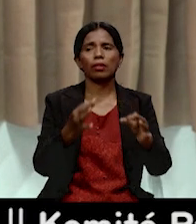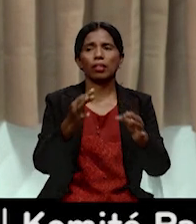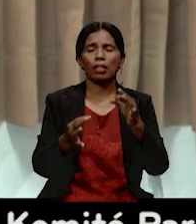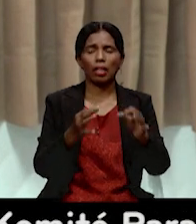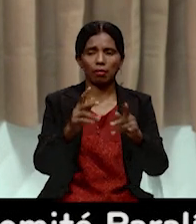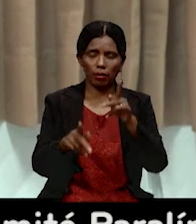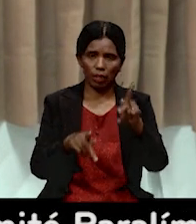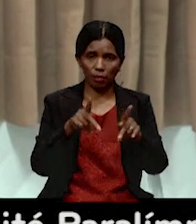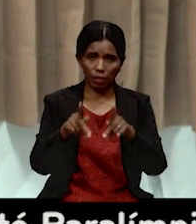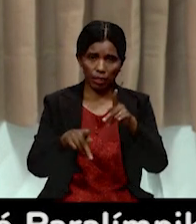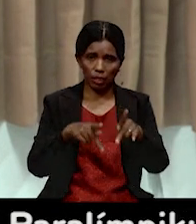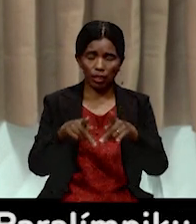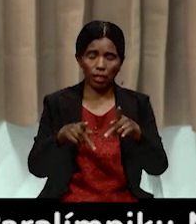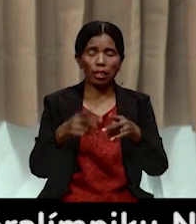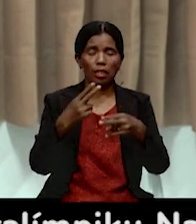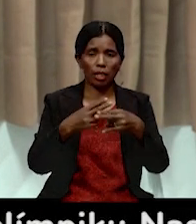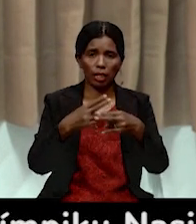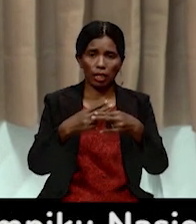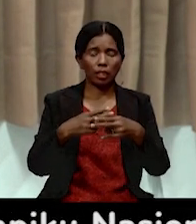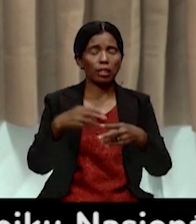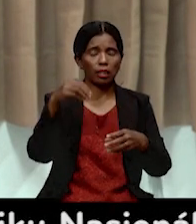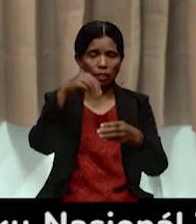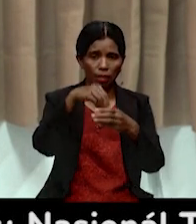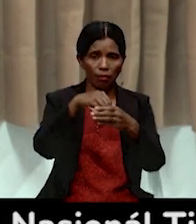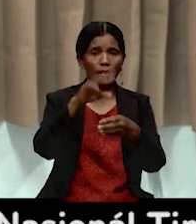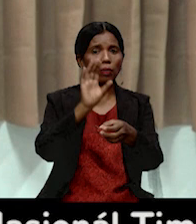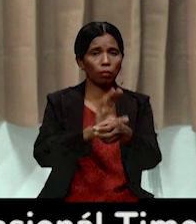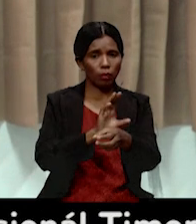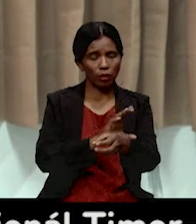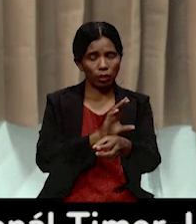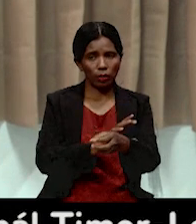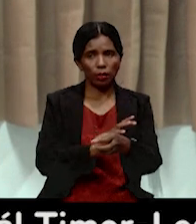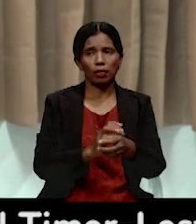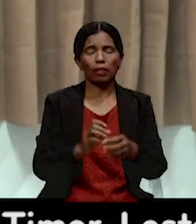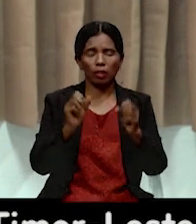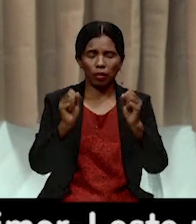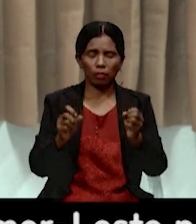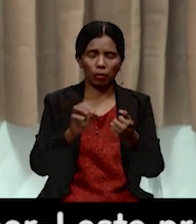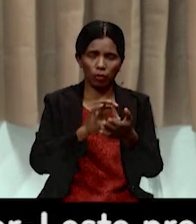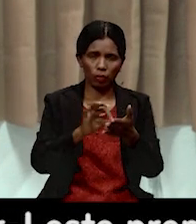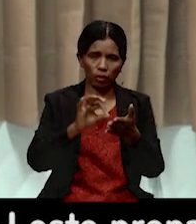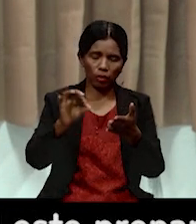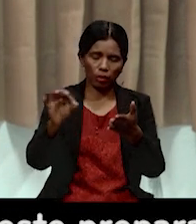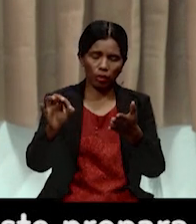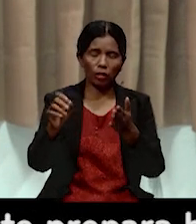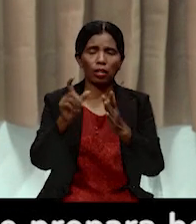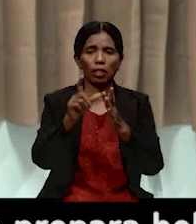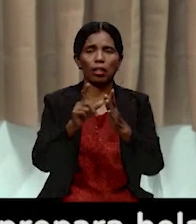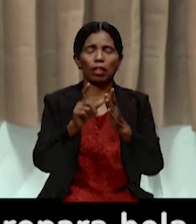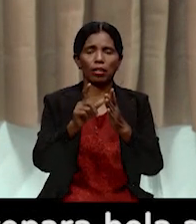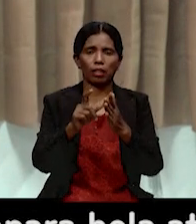ene nene otomatikamente nia prense prosedurment legais nebe